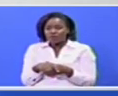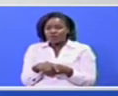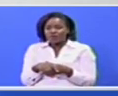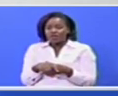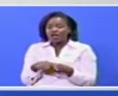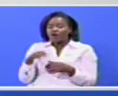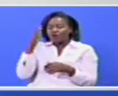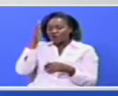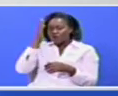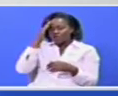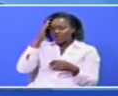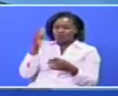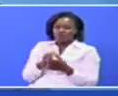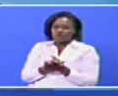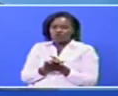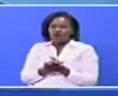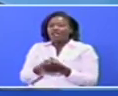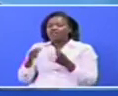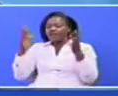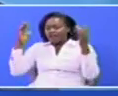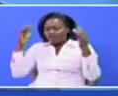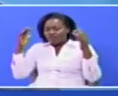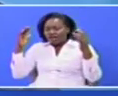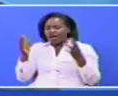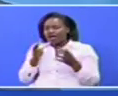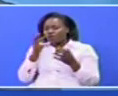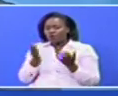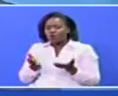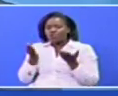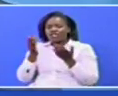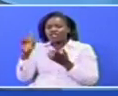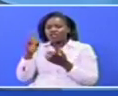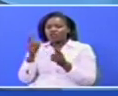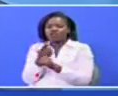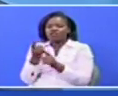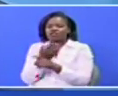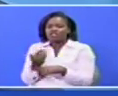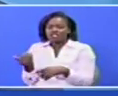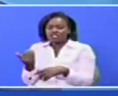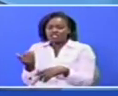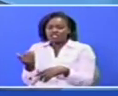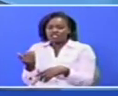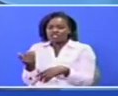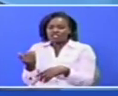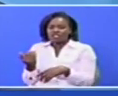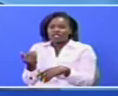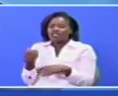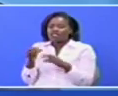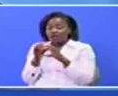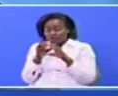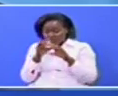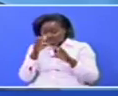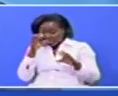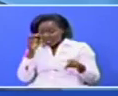Mafuriko ya Nairobi husababishwa na mambo mengi. Bali kuwa na mvua huwa iko nyingi. Mm-hmm. Ile kuwa mitaro kutishia maji